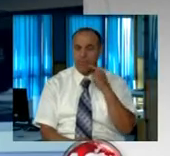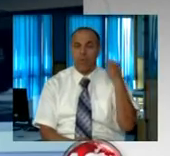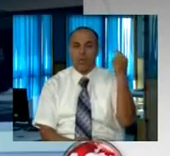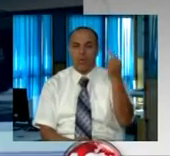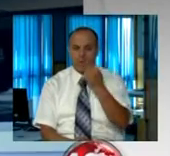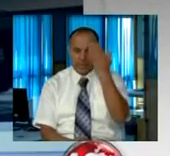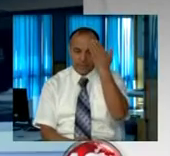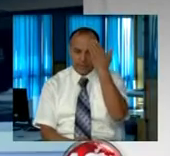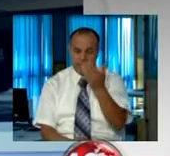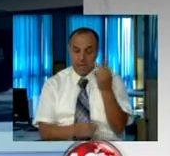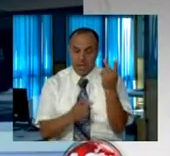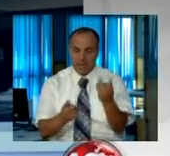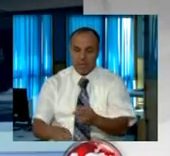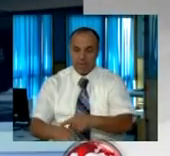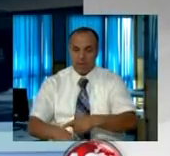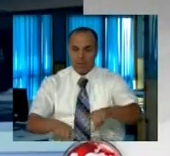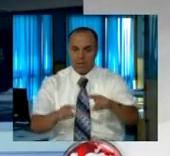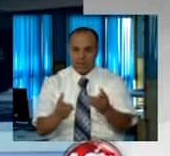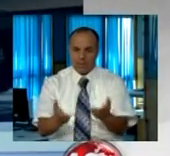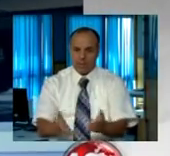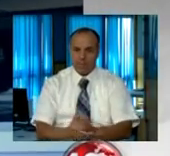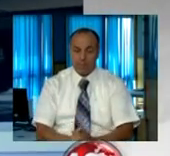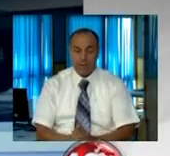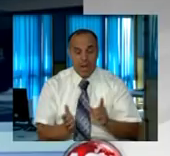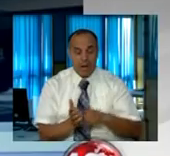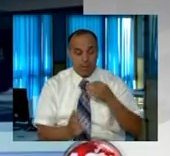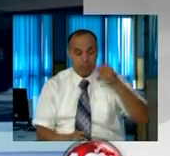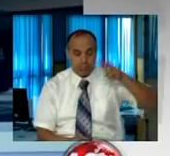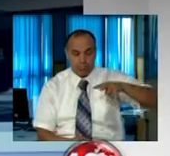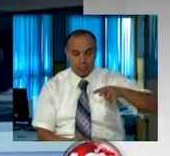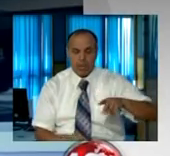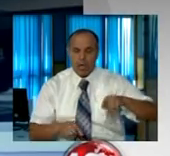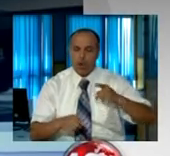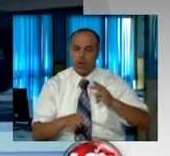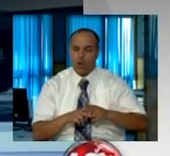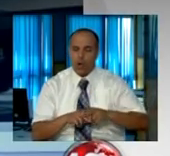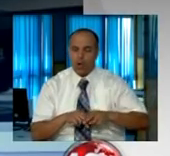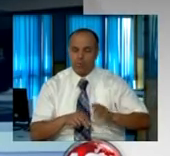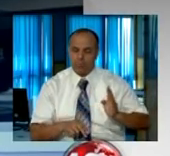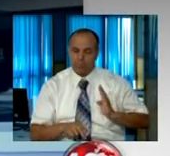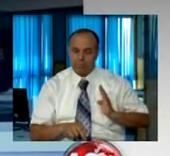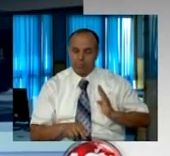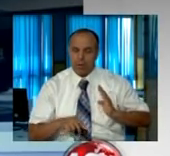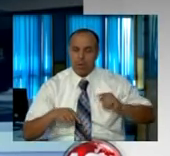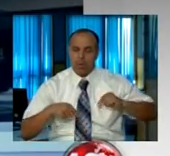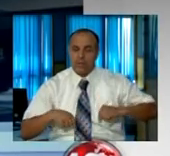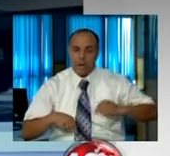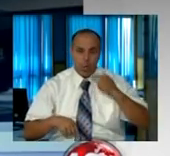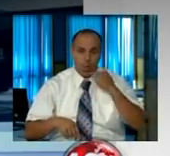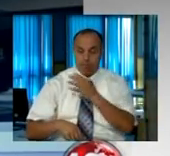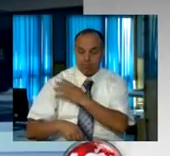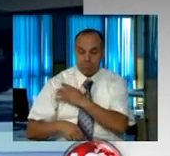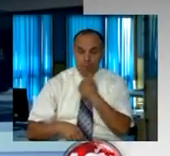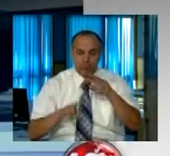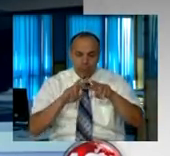مشاهدينا الكرام، السلام عليكم وأهلا بكم. أكد الناطق الرسمي باسم وزارة الدفاع الوطني العقيد بالأحسن الوسلاتي أن